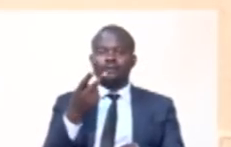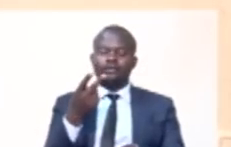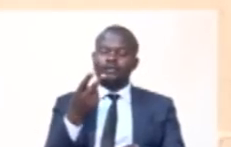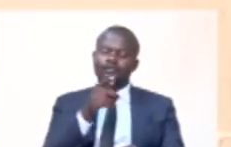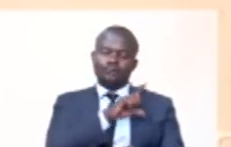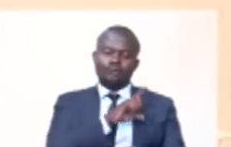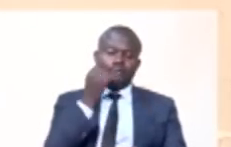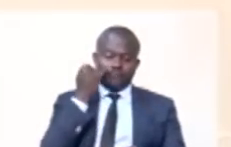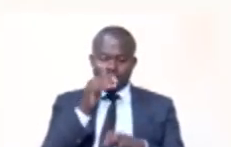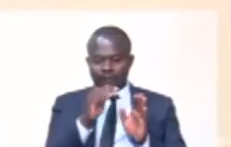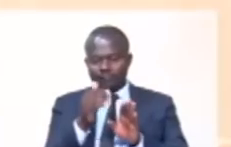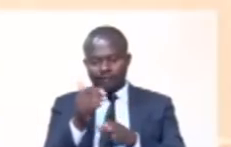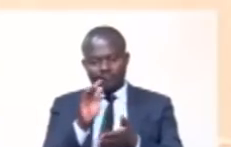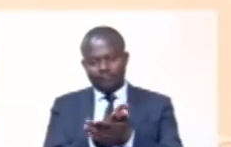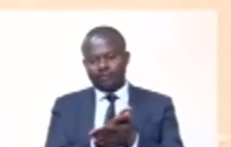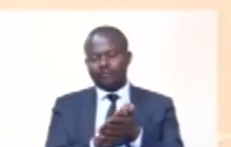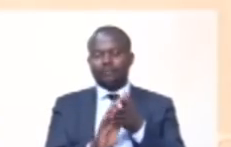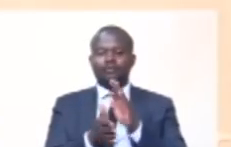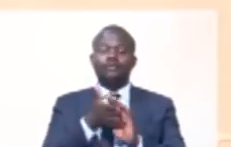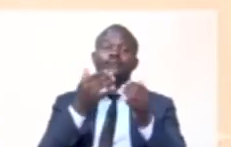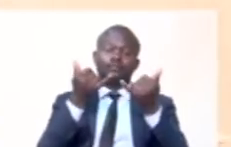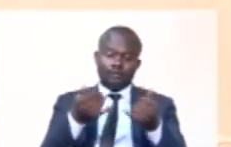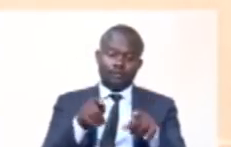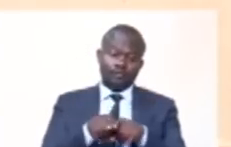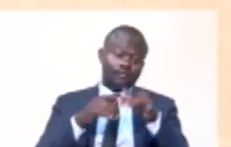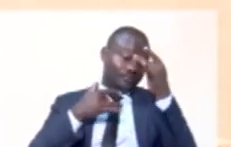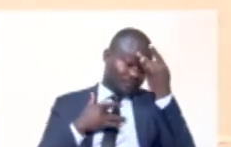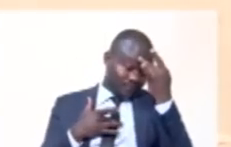Iyo upfuye upfuye iriho narayirwaye,